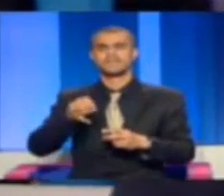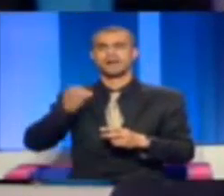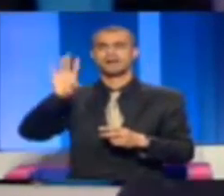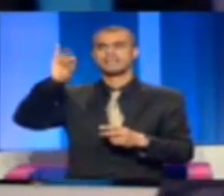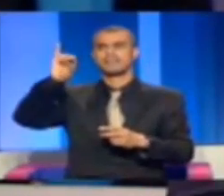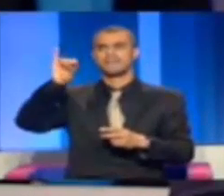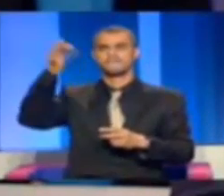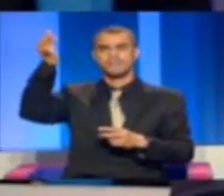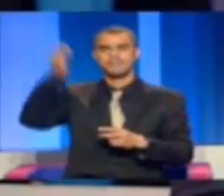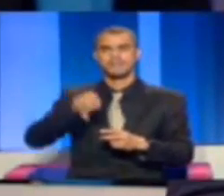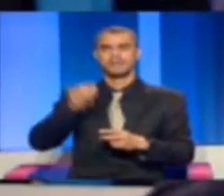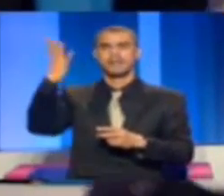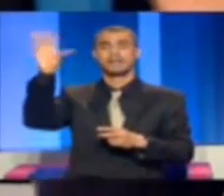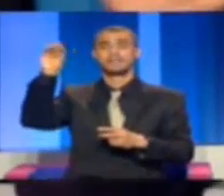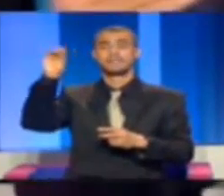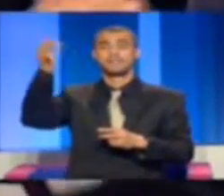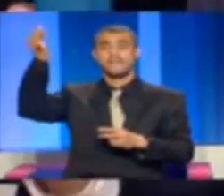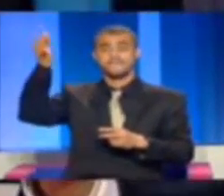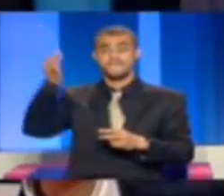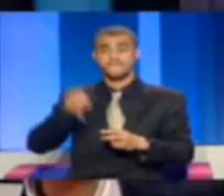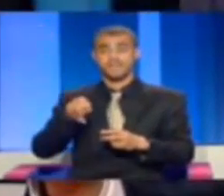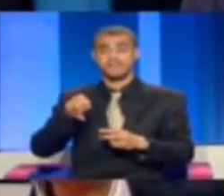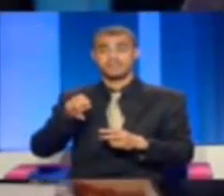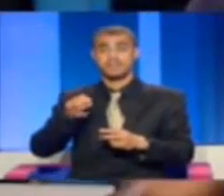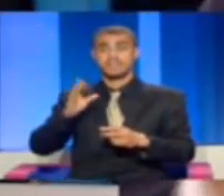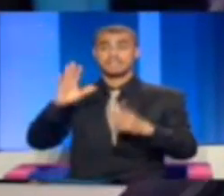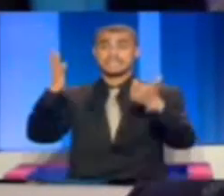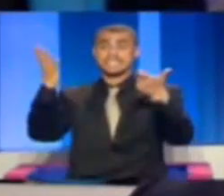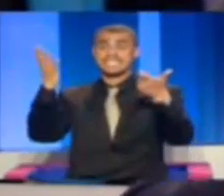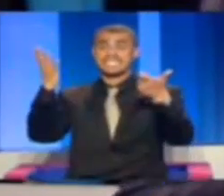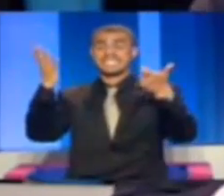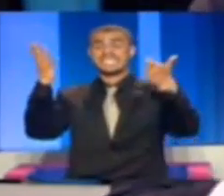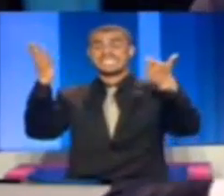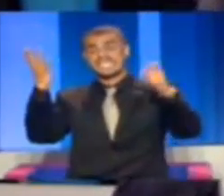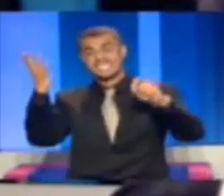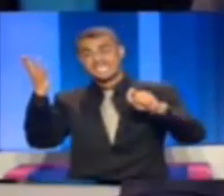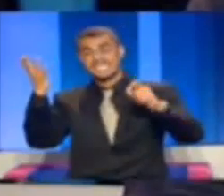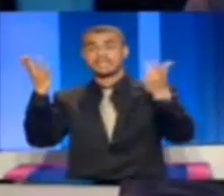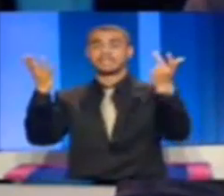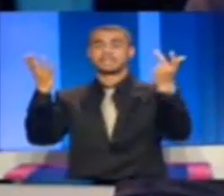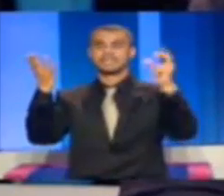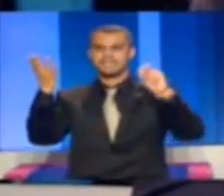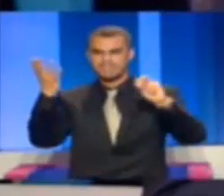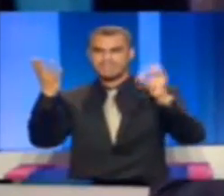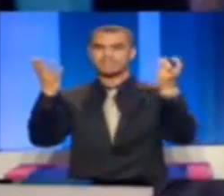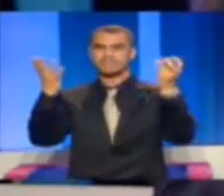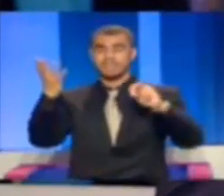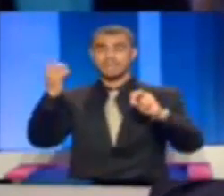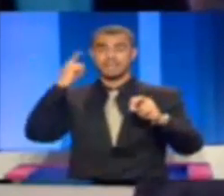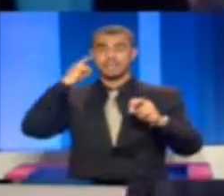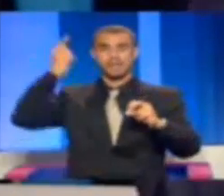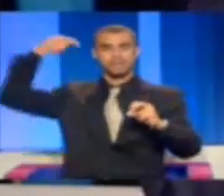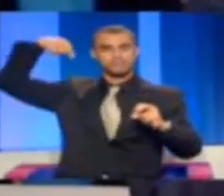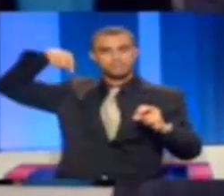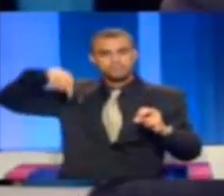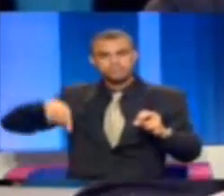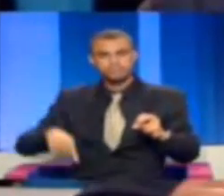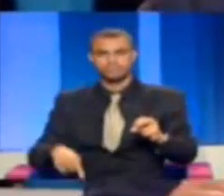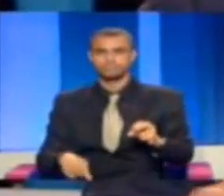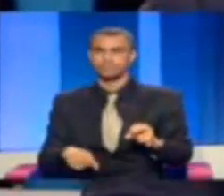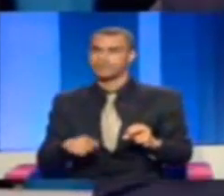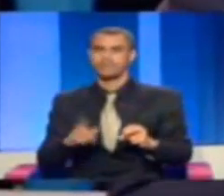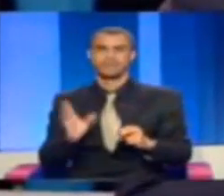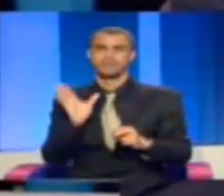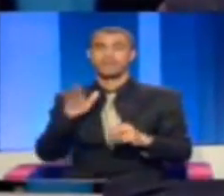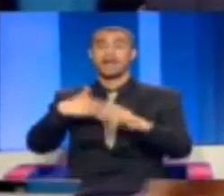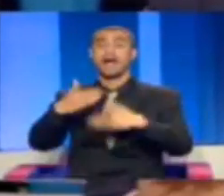50%، ولكن غير تيفوت 70% حتى 100% تيولي عميق حتى شديد. وهذا عميق حتى شديد الوليد ما تسمع حتى